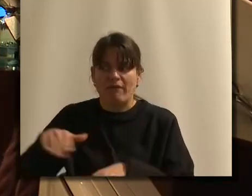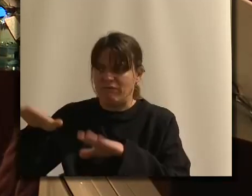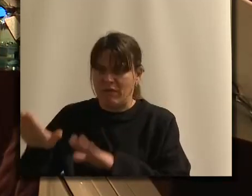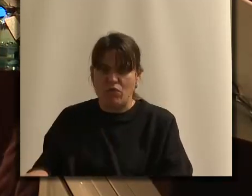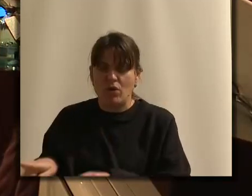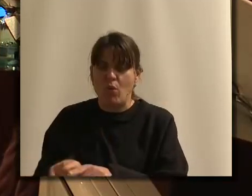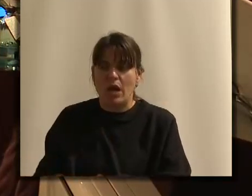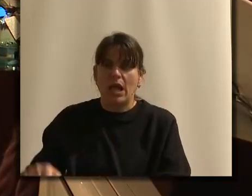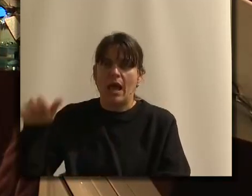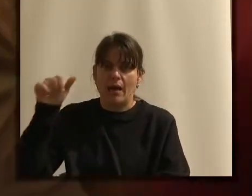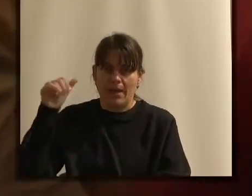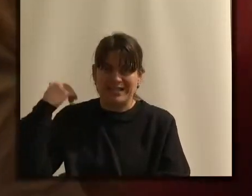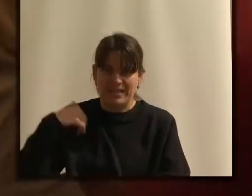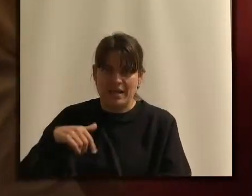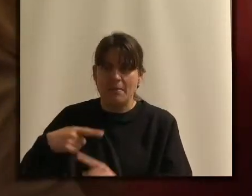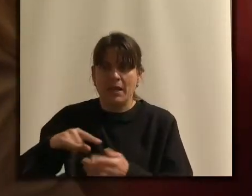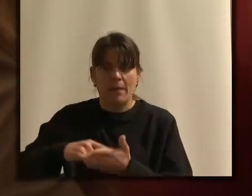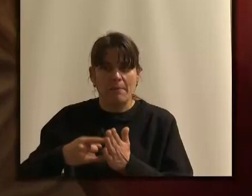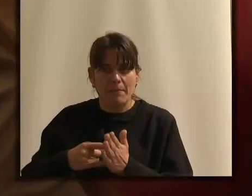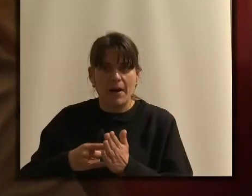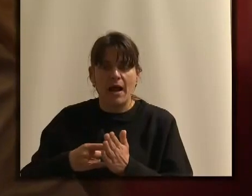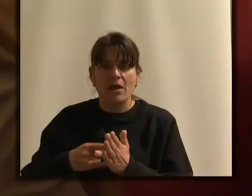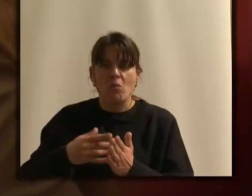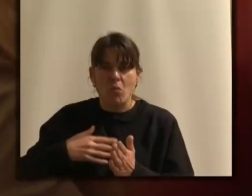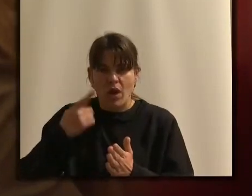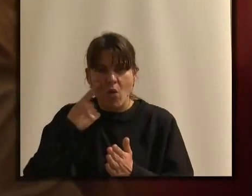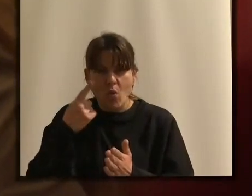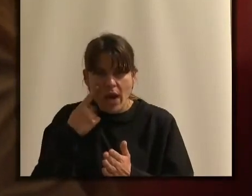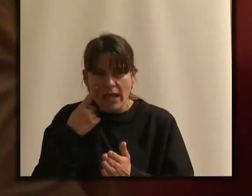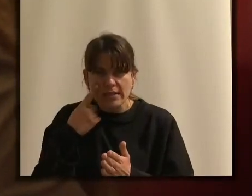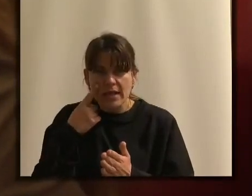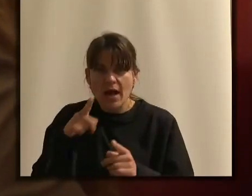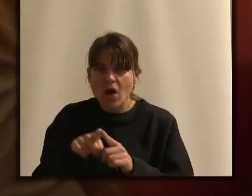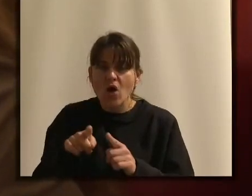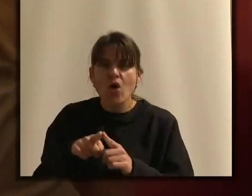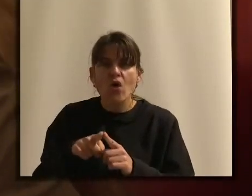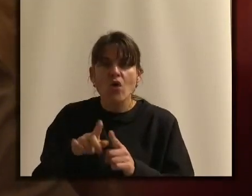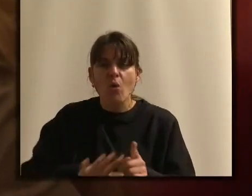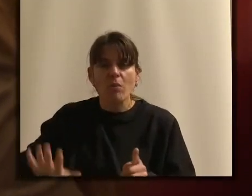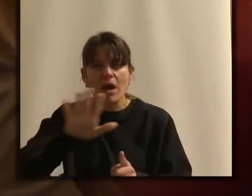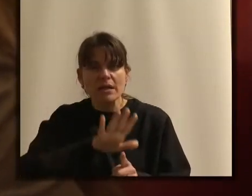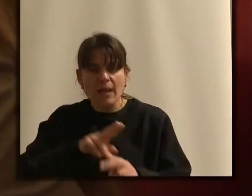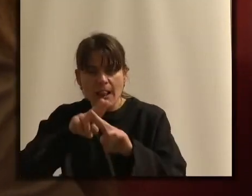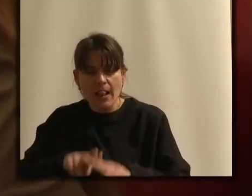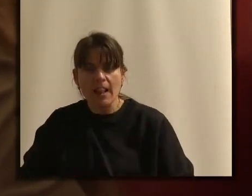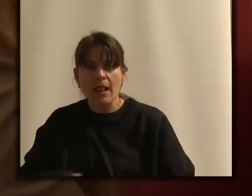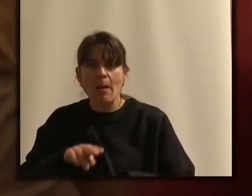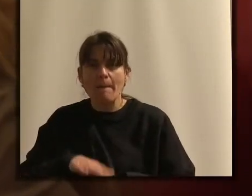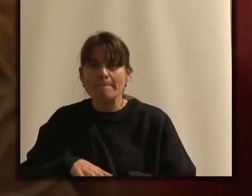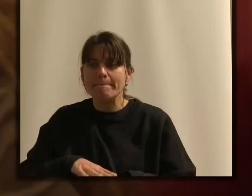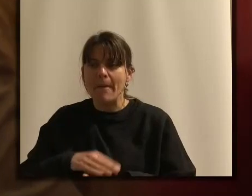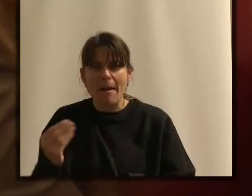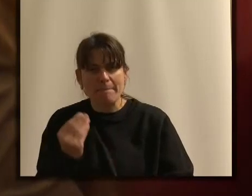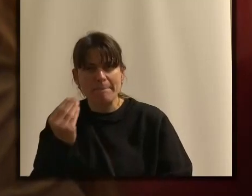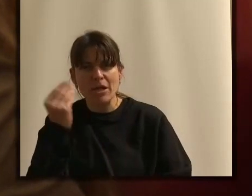fer anteriorment, perquè amb aquest pla director es pugui conèixer i tenir una diagnosi de l'estat de la infraestructura i poder millorar les